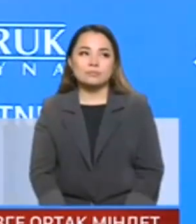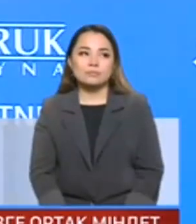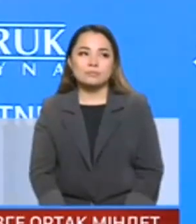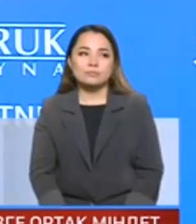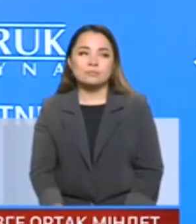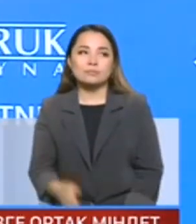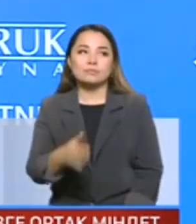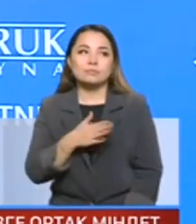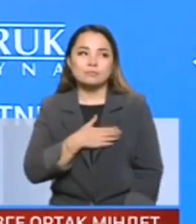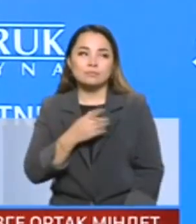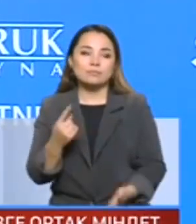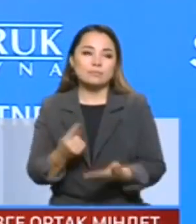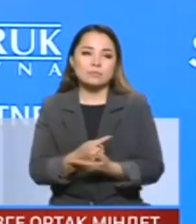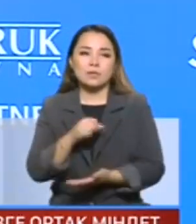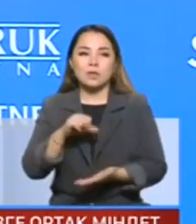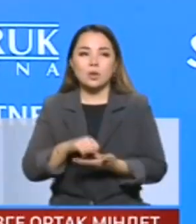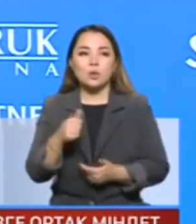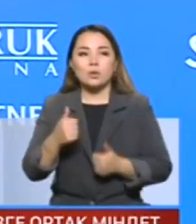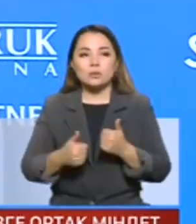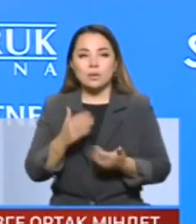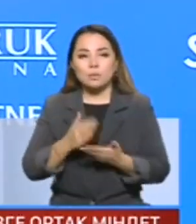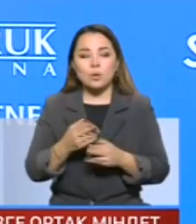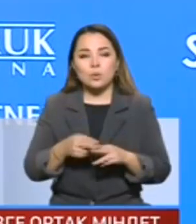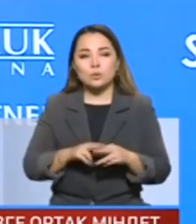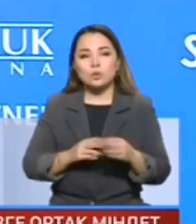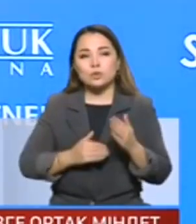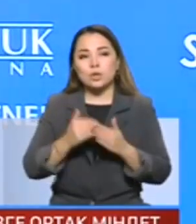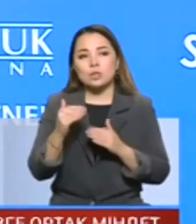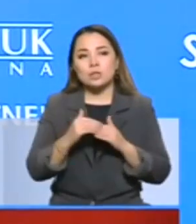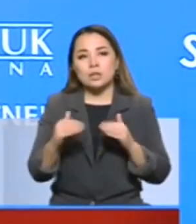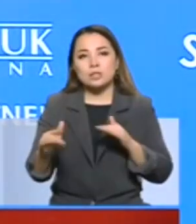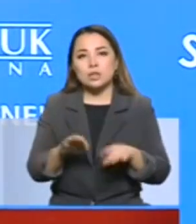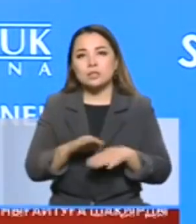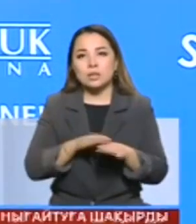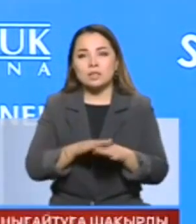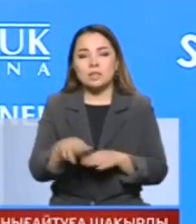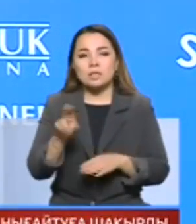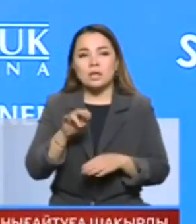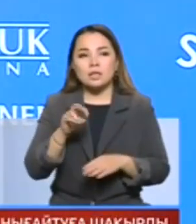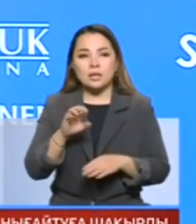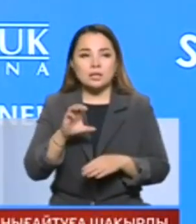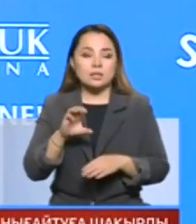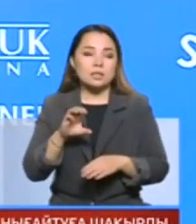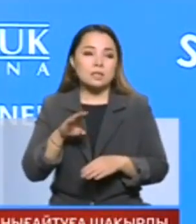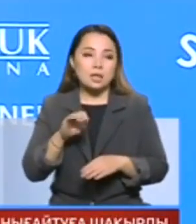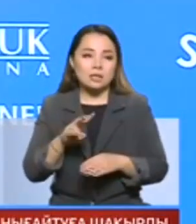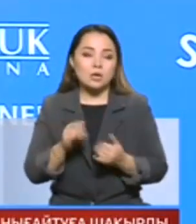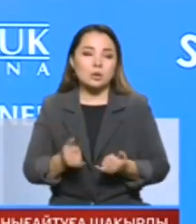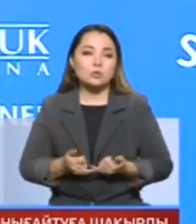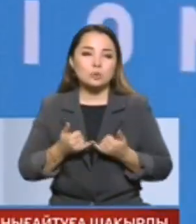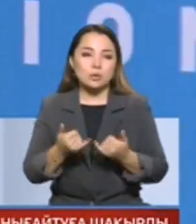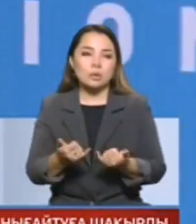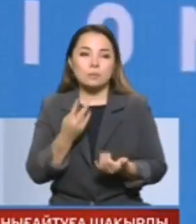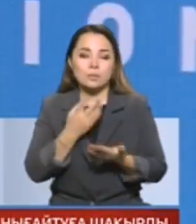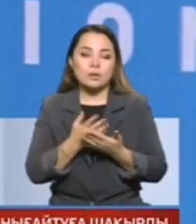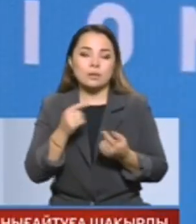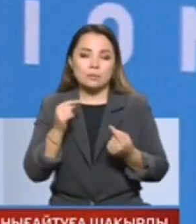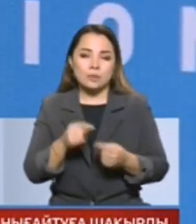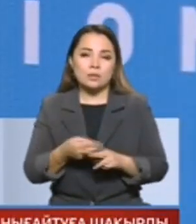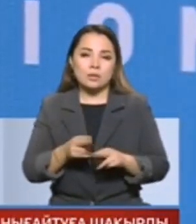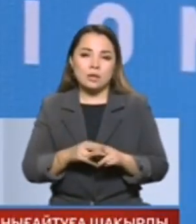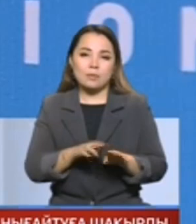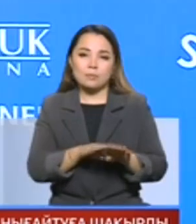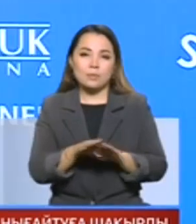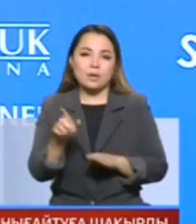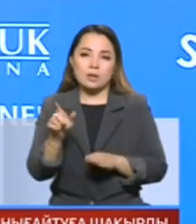Бұл турнирге біз алғаш рет қатысып отырмыз. Мұндай жоғары деңгейлі шараның Денис Теннің құрметіне ұйымдастырылатыны құптарлық әрине. Өткені ол